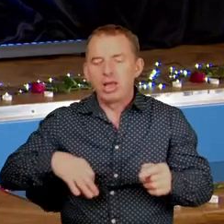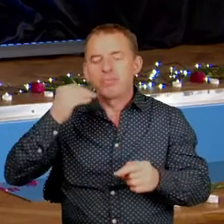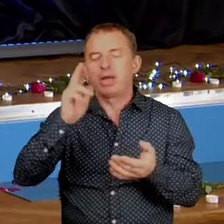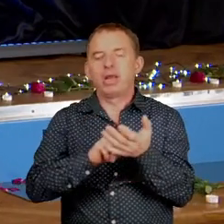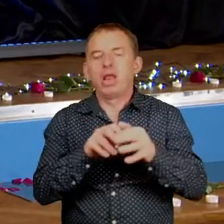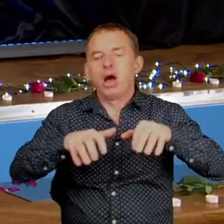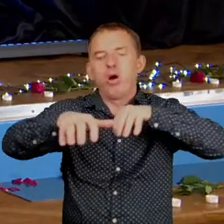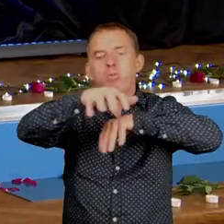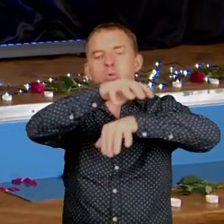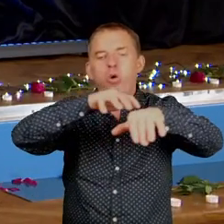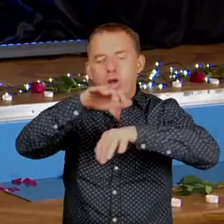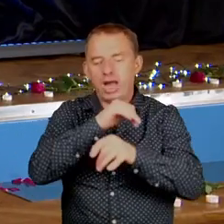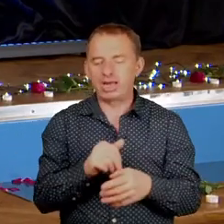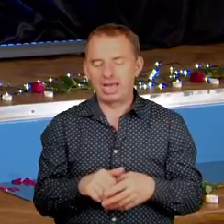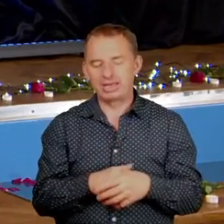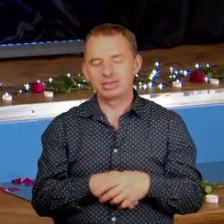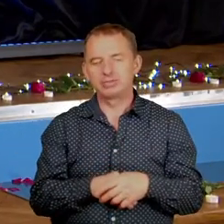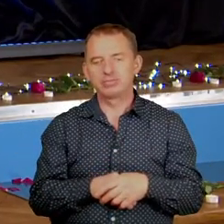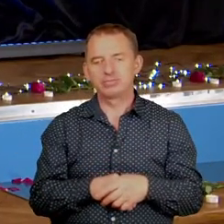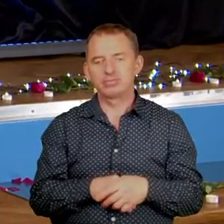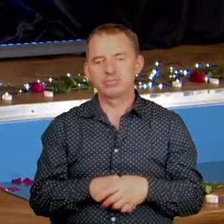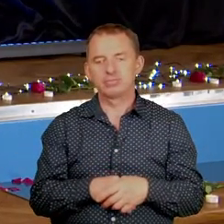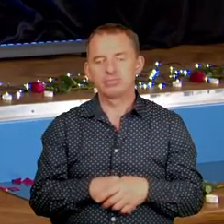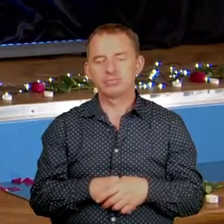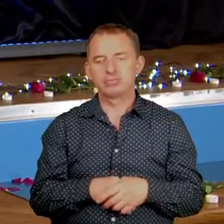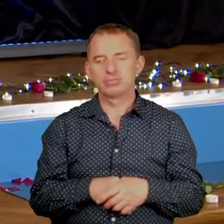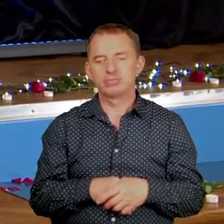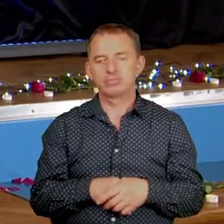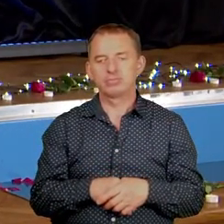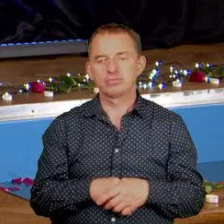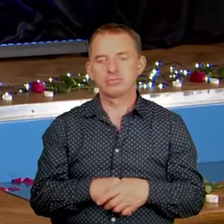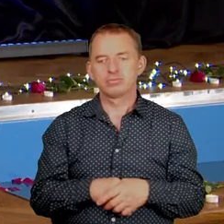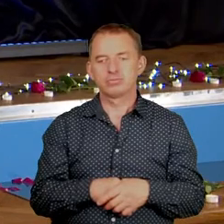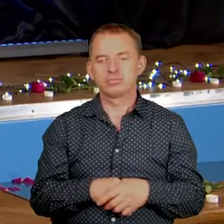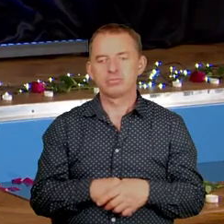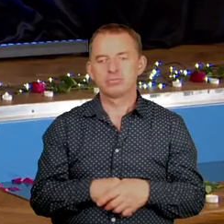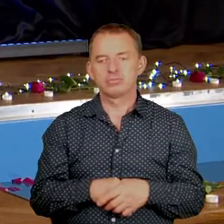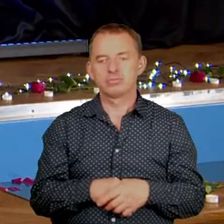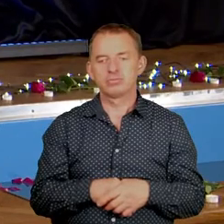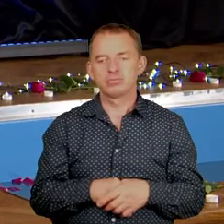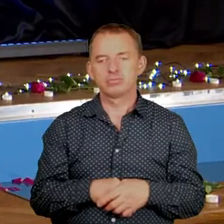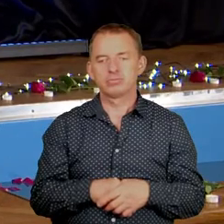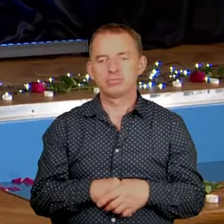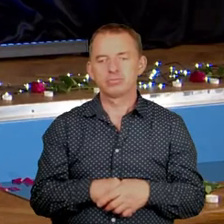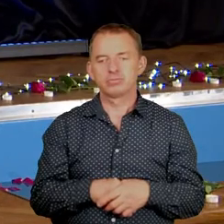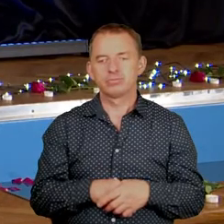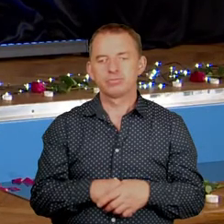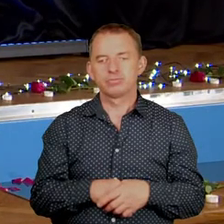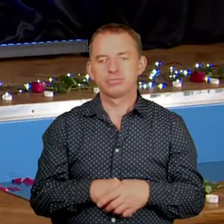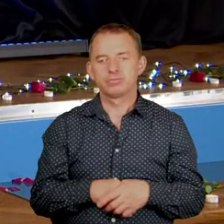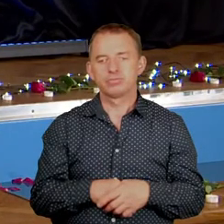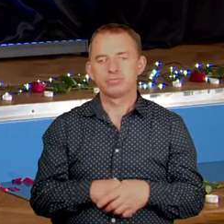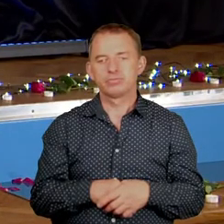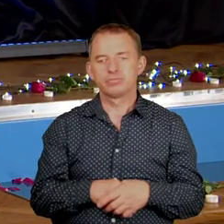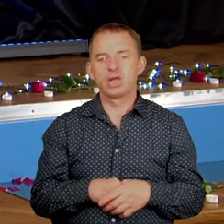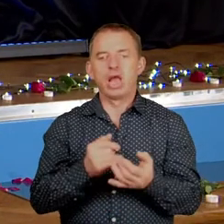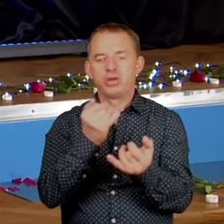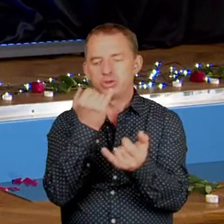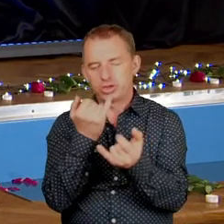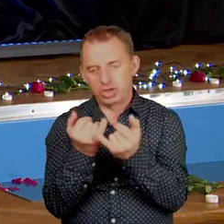powietrzu. In the face of amazingly horrible, difficult circumstances.